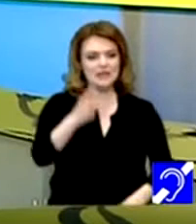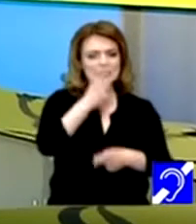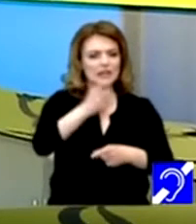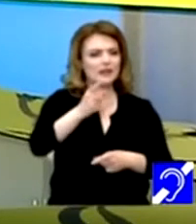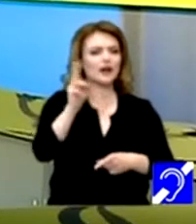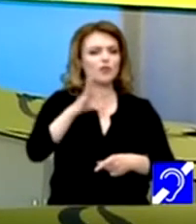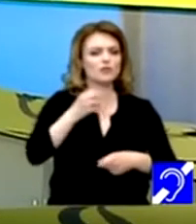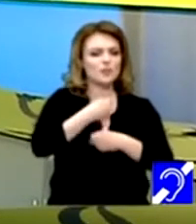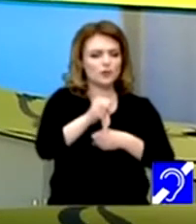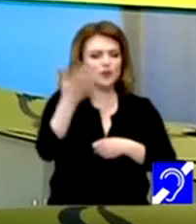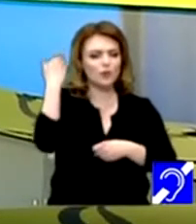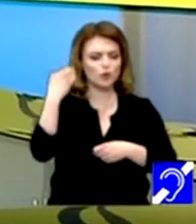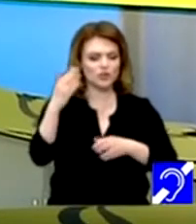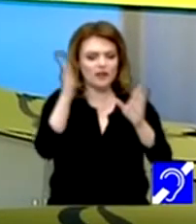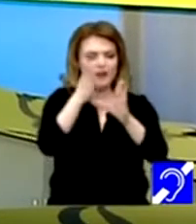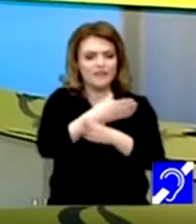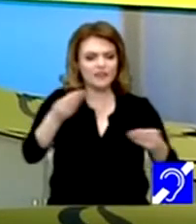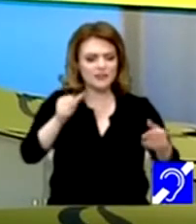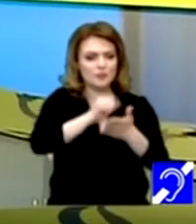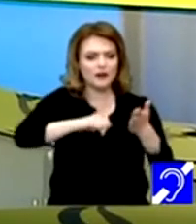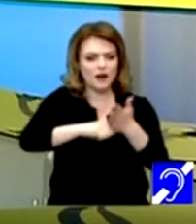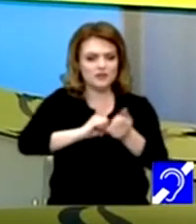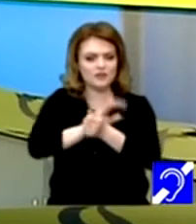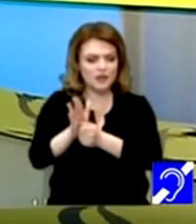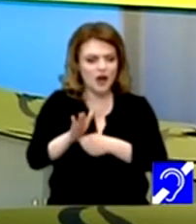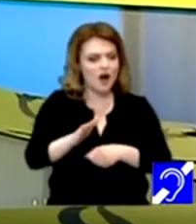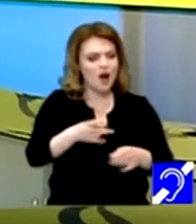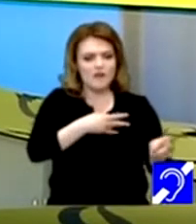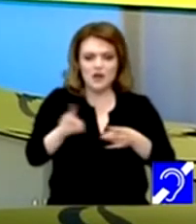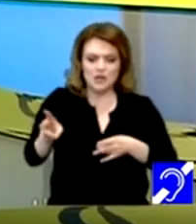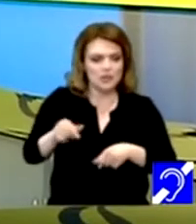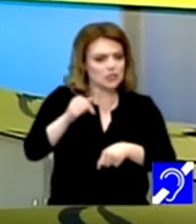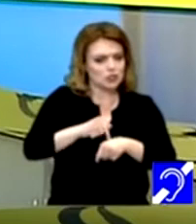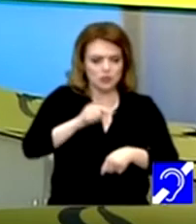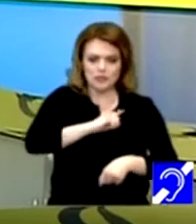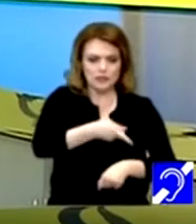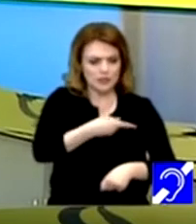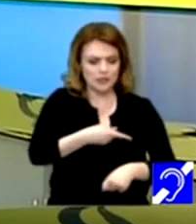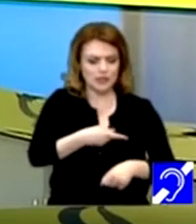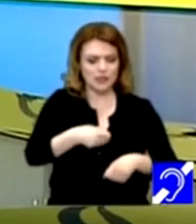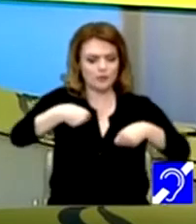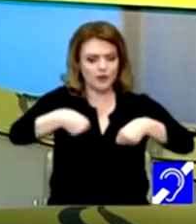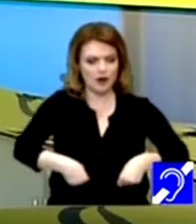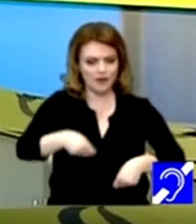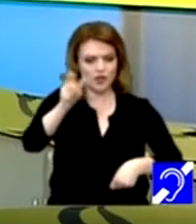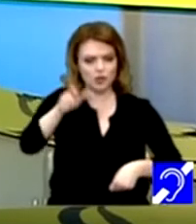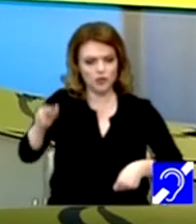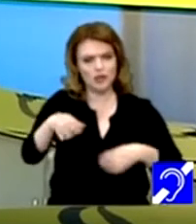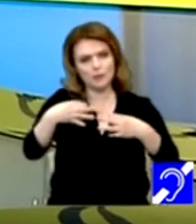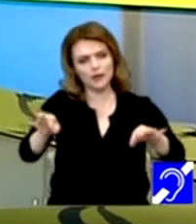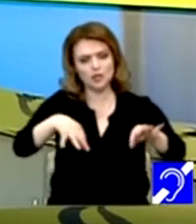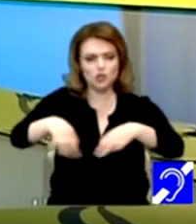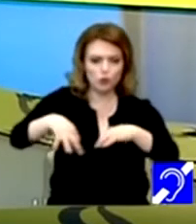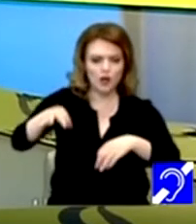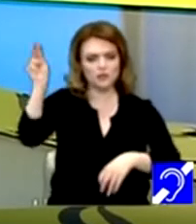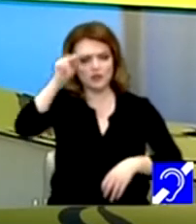Restricțiile impuse primăvara trecută din cauza pandemiei au afectat simțitor drepturile cetățenilor la libertatea de circulație, la